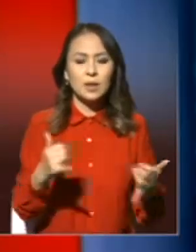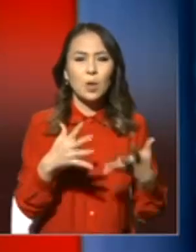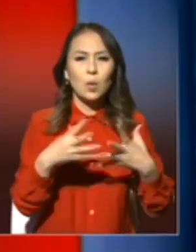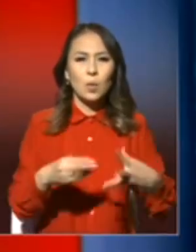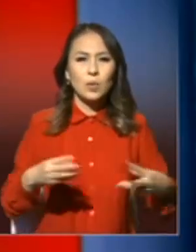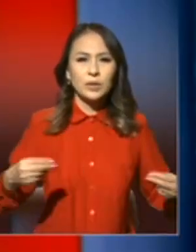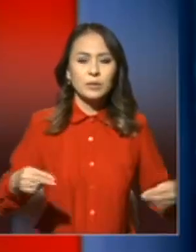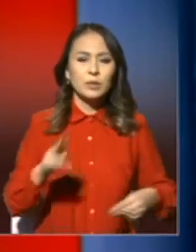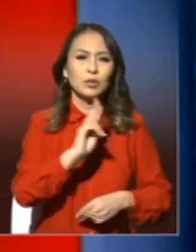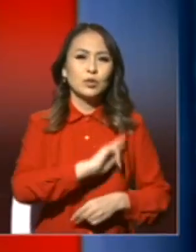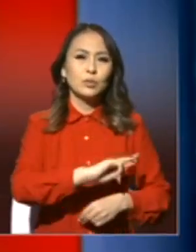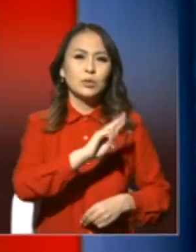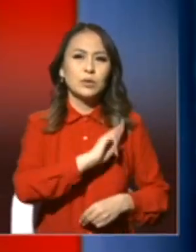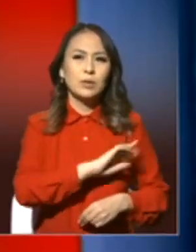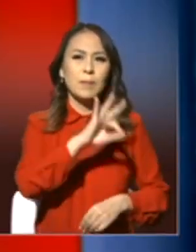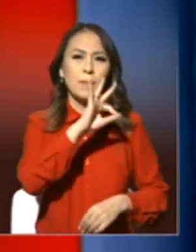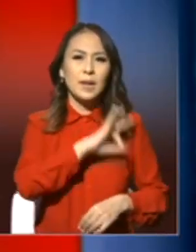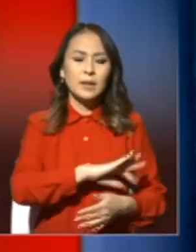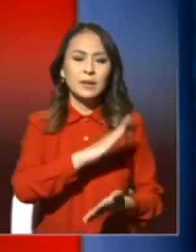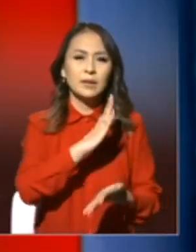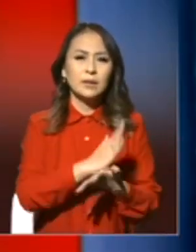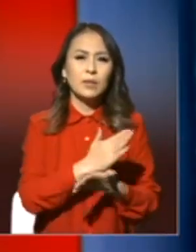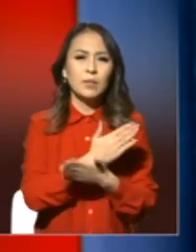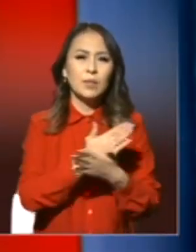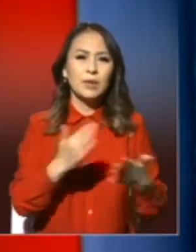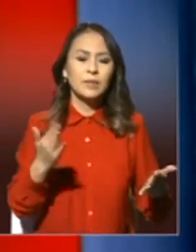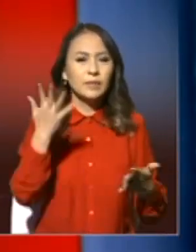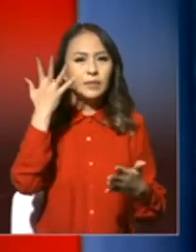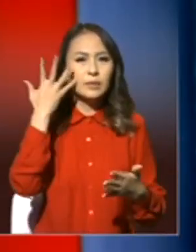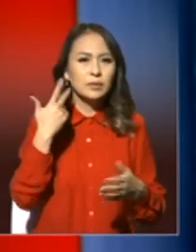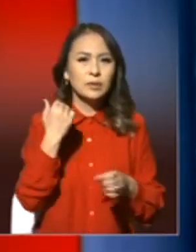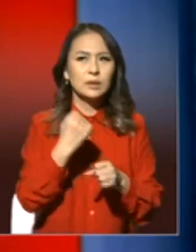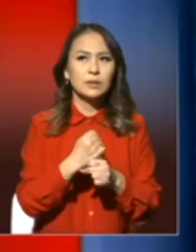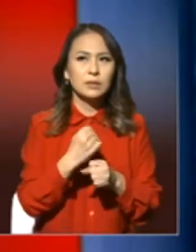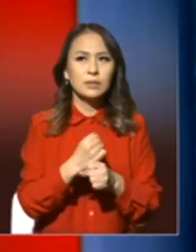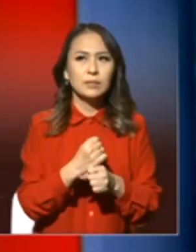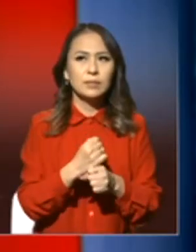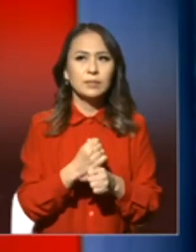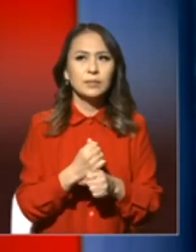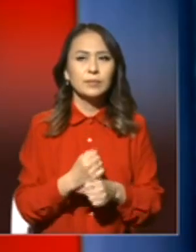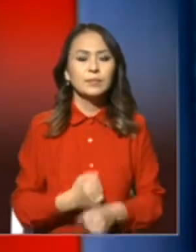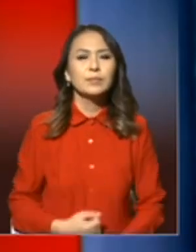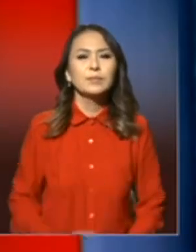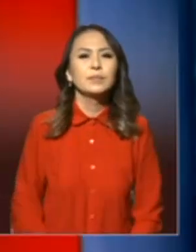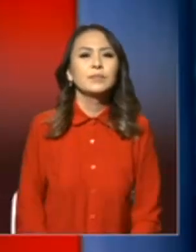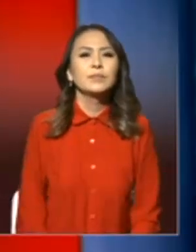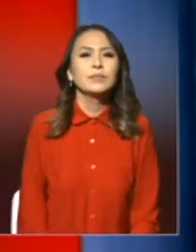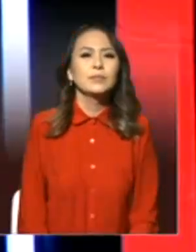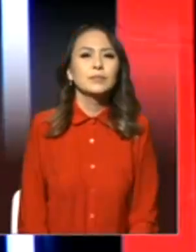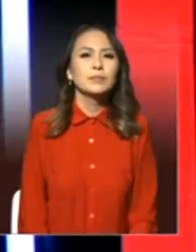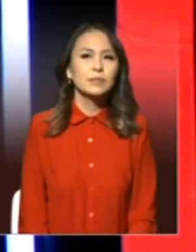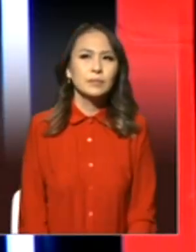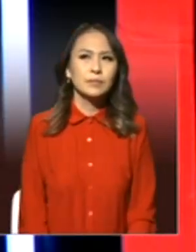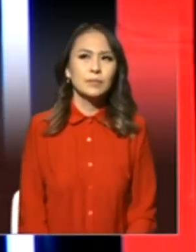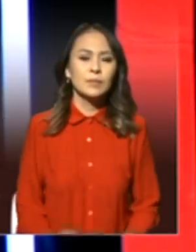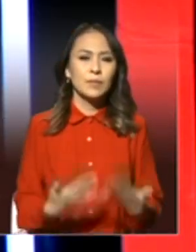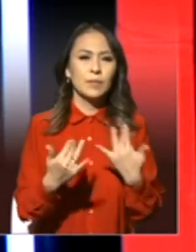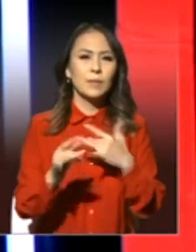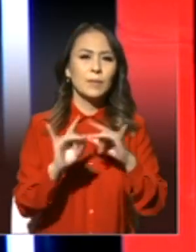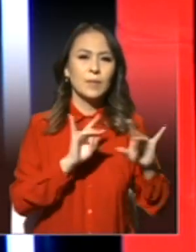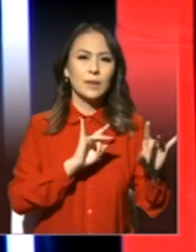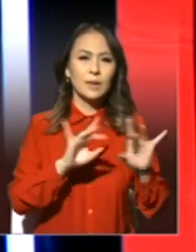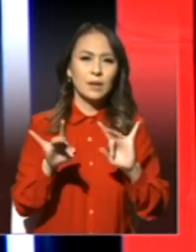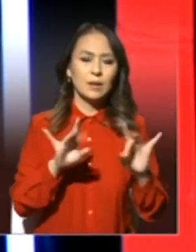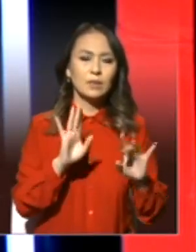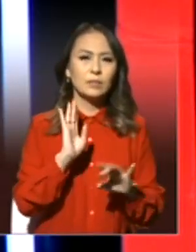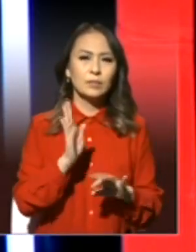дала жұмыстарына пайдаланады. Ол үкіметпен қарастырып қойған нәрсе. Соны айта кеткім келеді. Жақсы. Қымбат спикерлер, бізде үзілістің уақыты